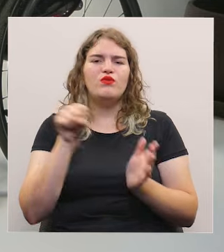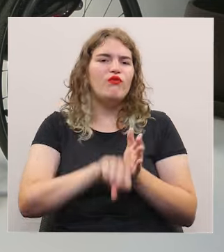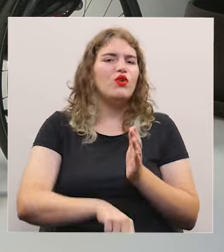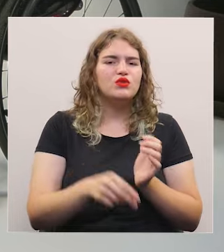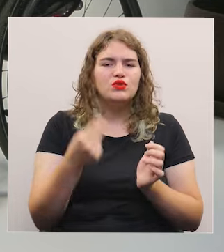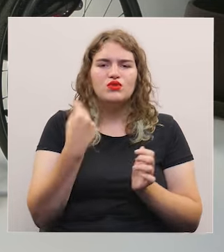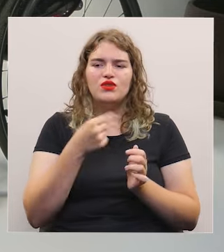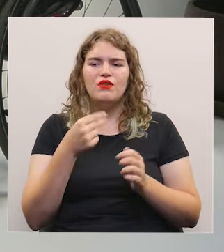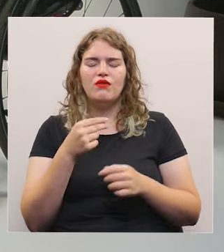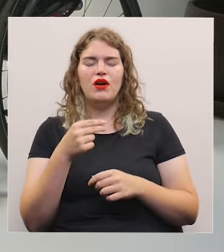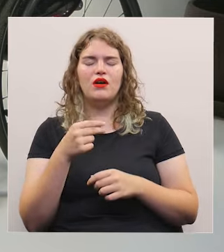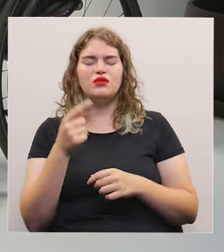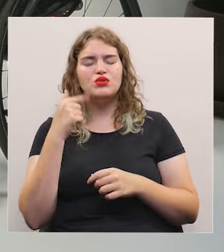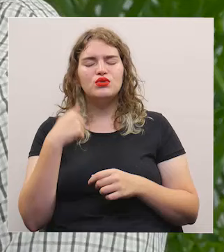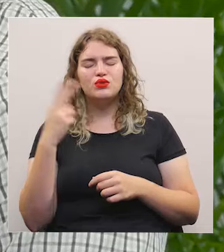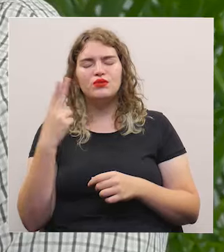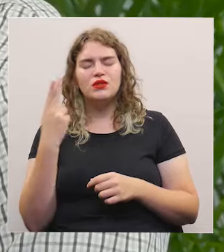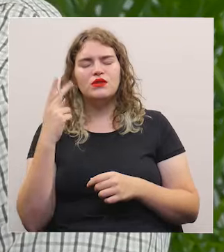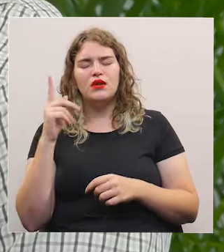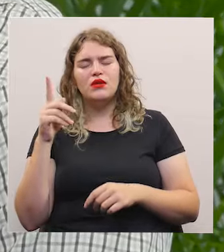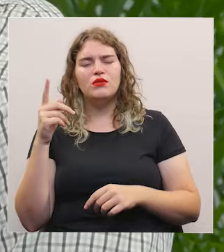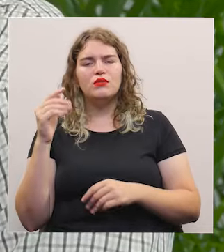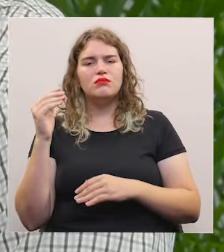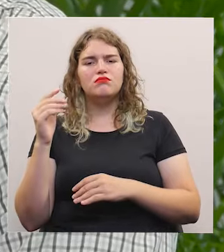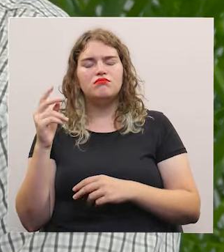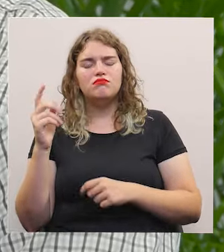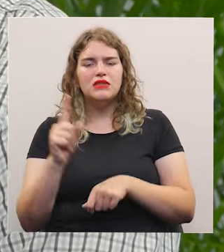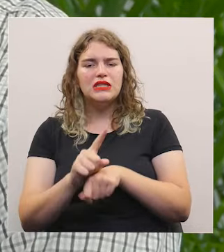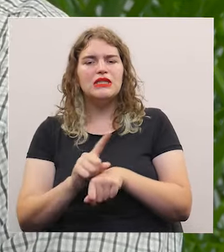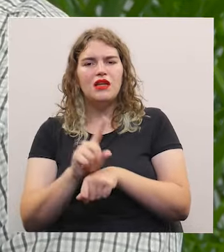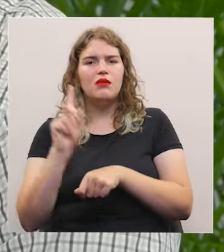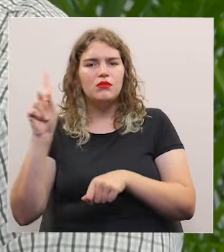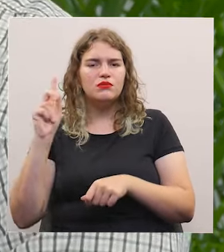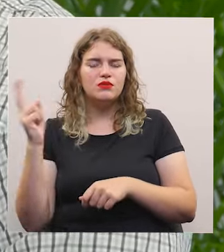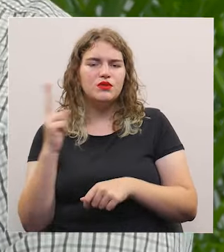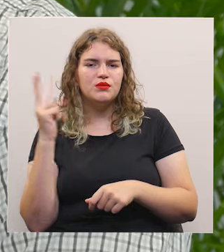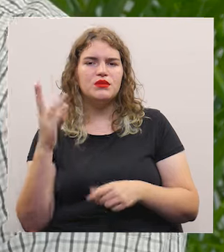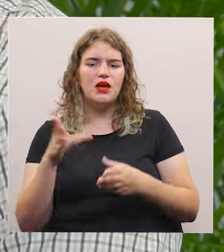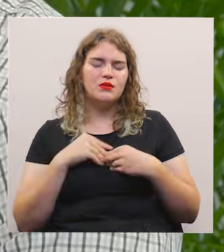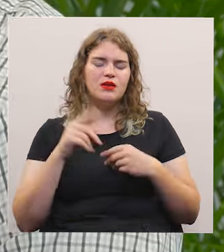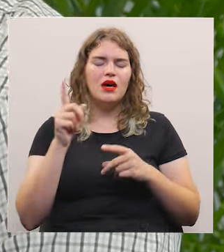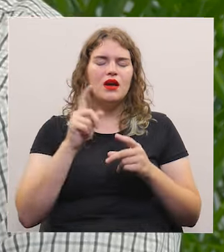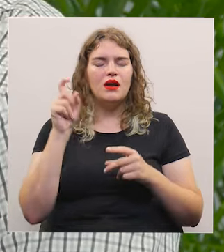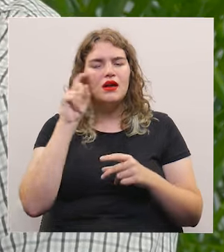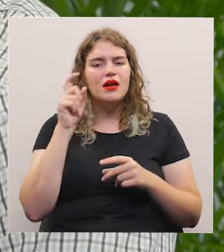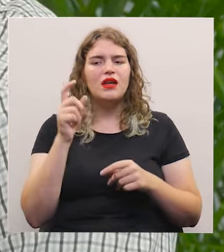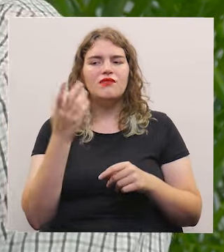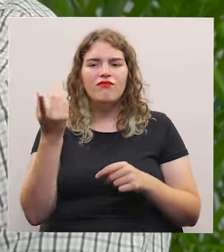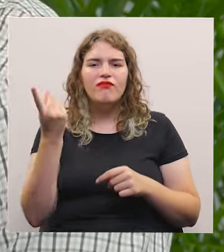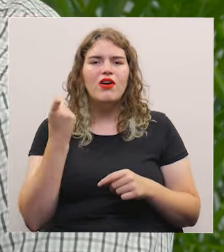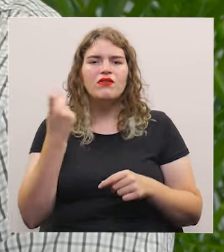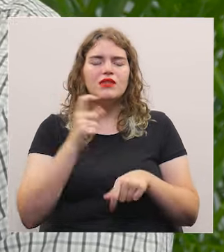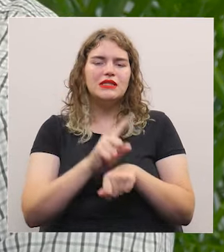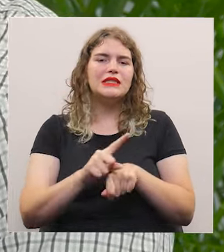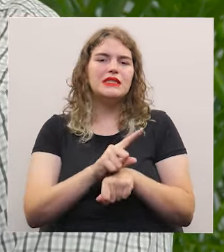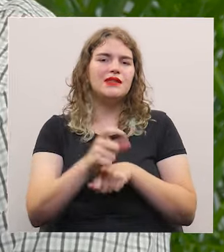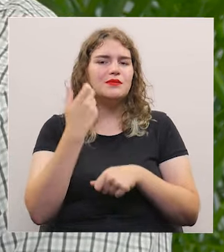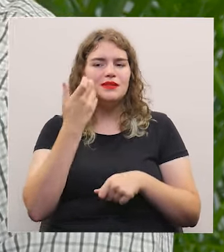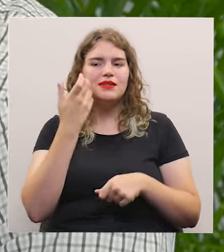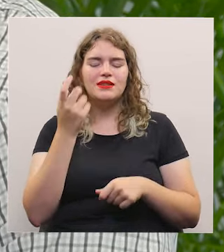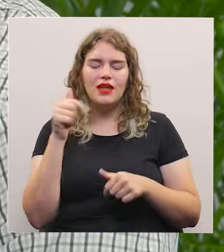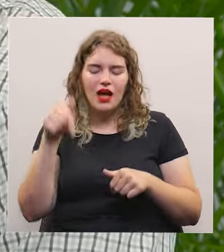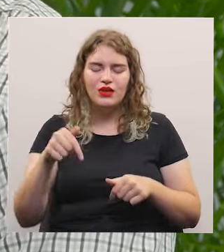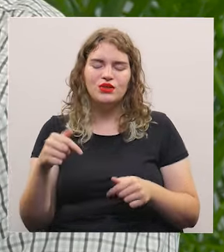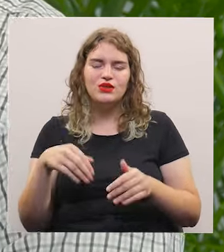nimic ritmul meu, înțeleg că Dumnezeu lucrează în ritmul Lui, îl accept, dar cred din toată inima mea că vine și momentul când